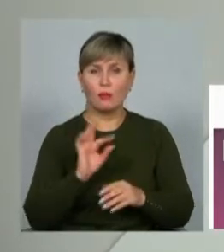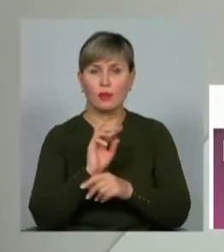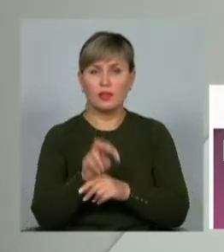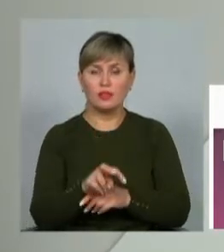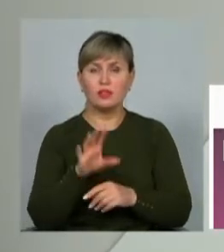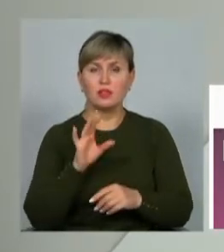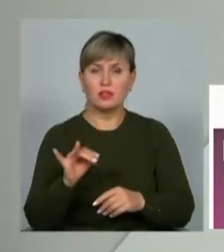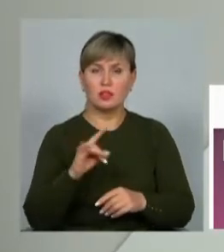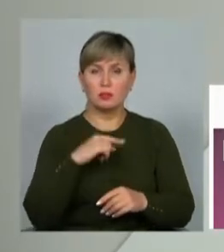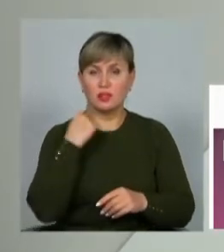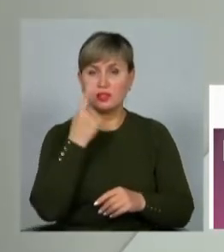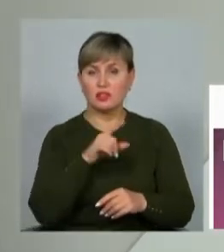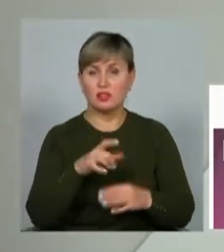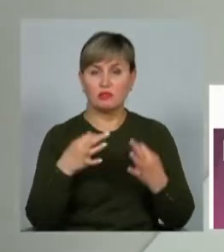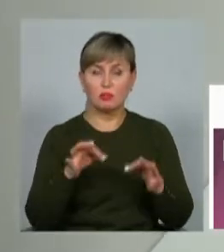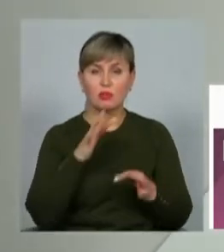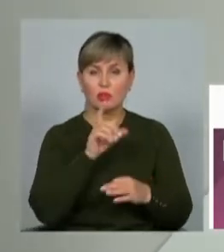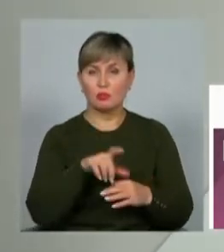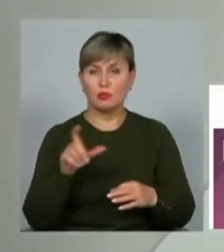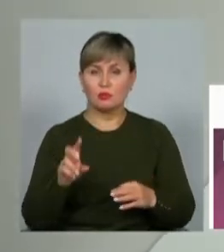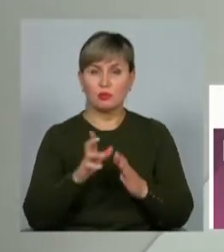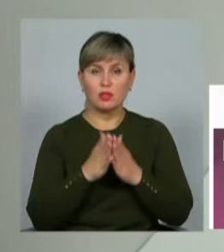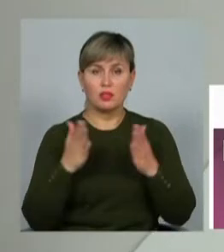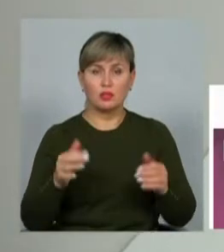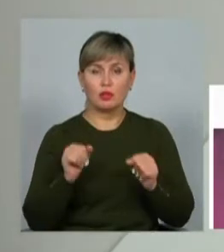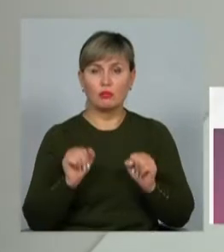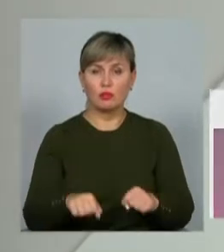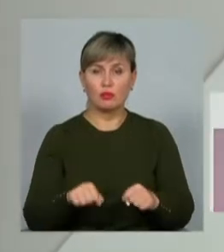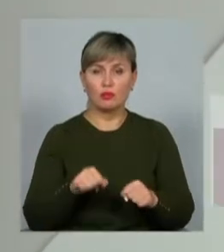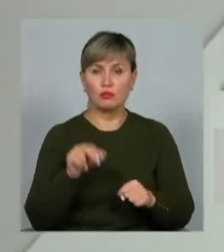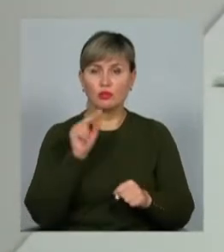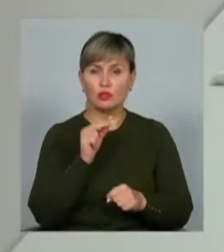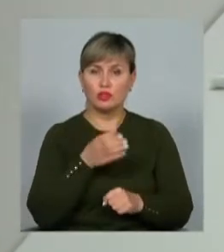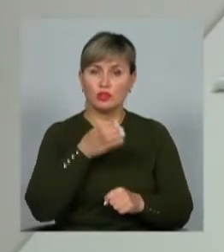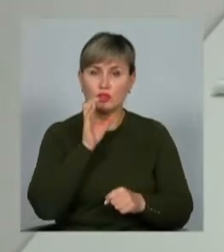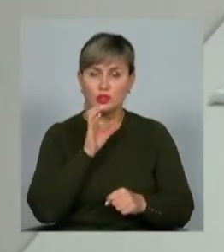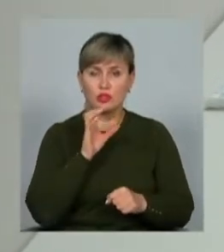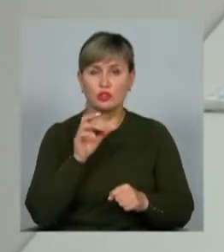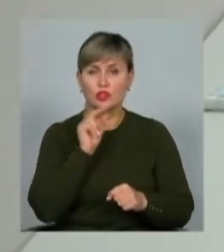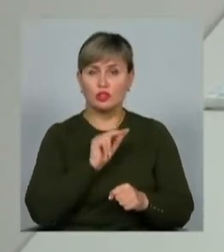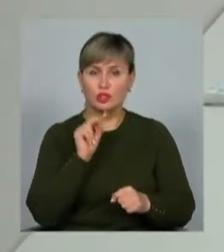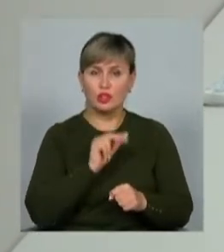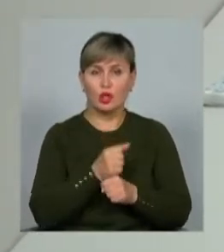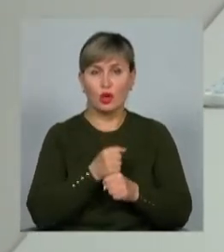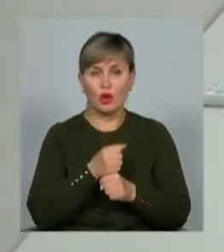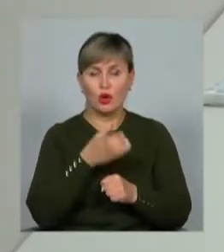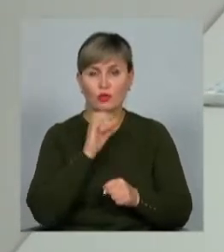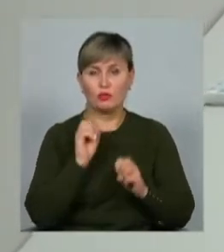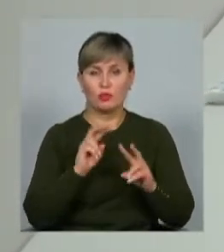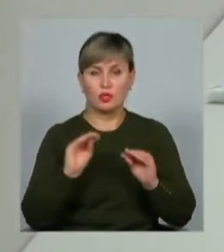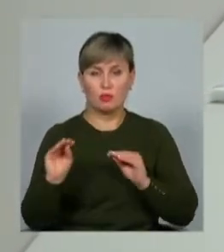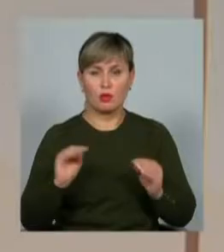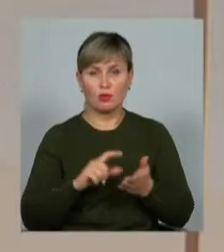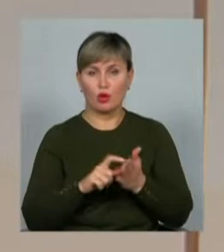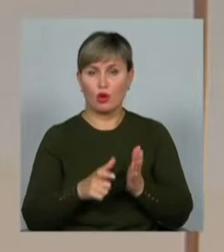и персонале. В свободное время сотрудники библиотеки могут выпить чашечку кофе или чая в специально оборудованной